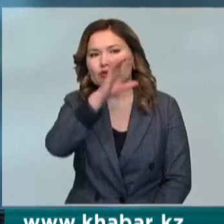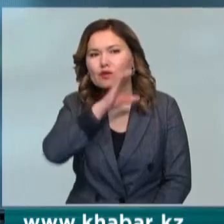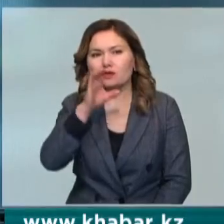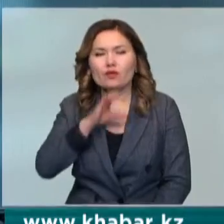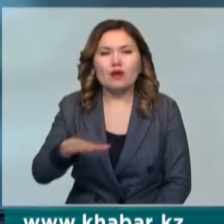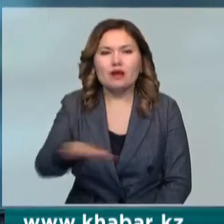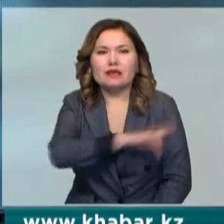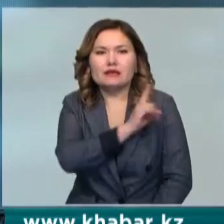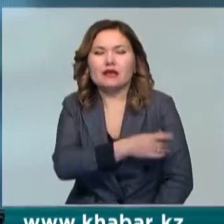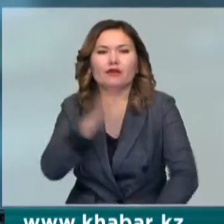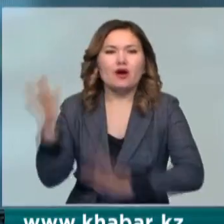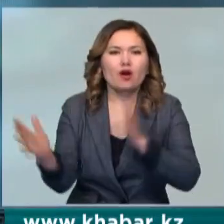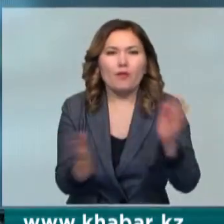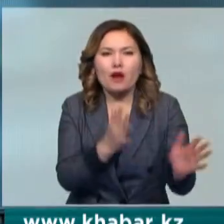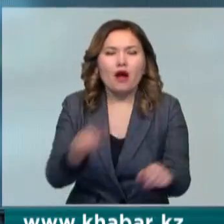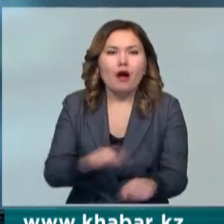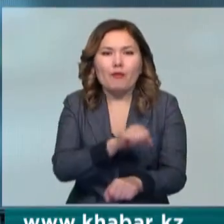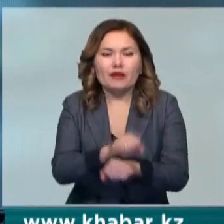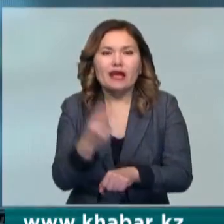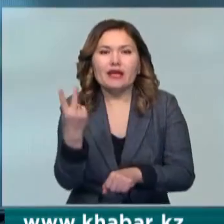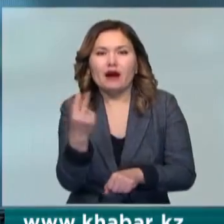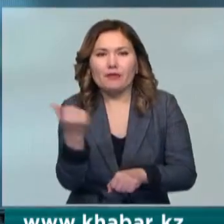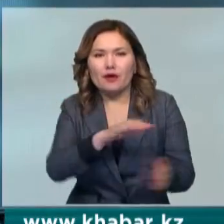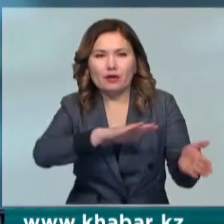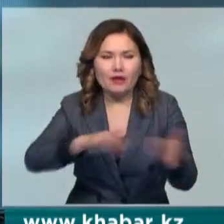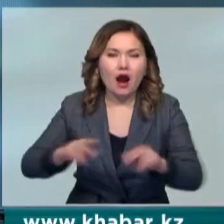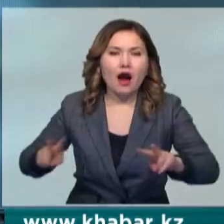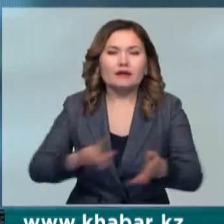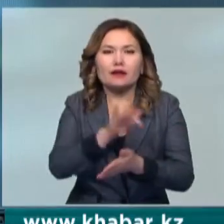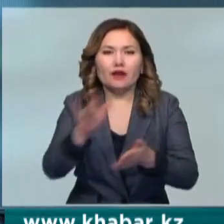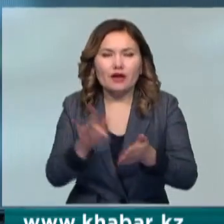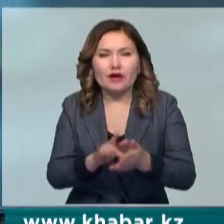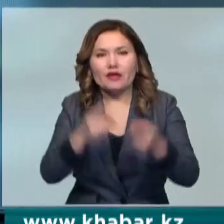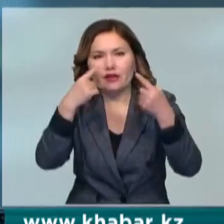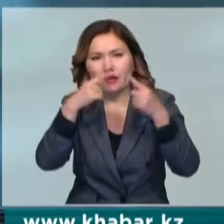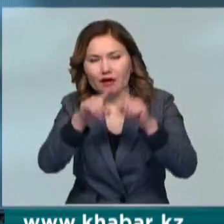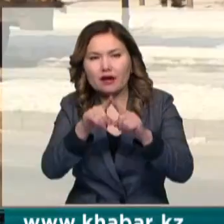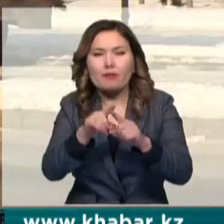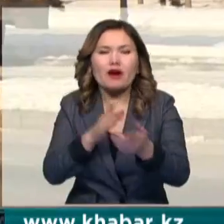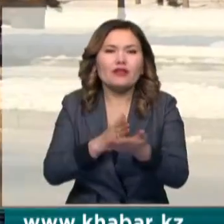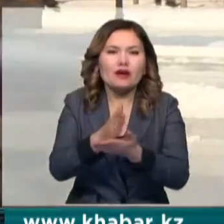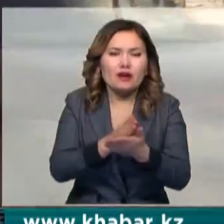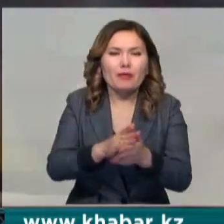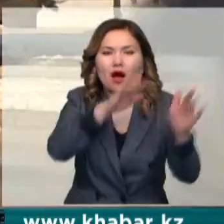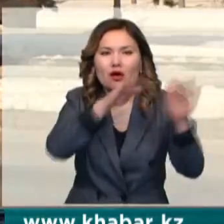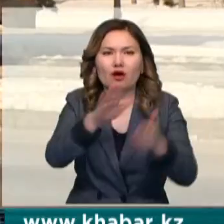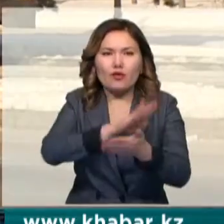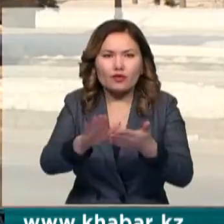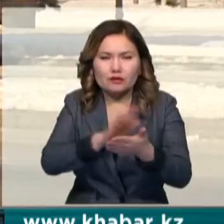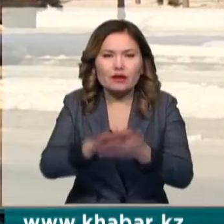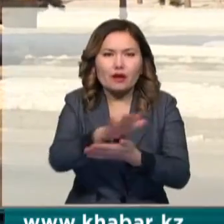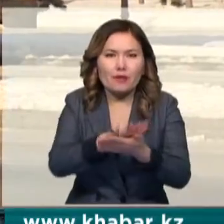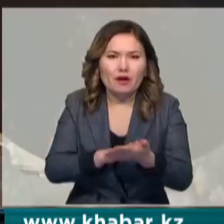Еліміздің солтүстік өңірлеріндегі ақ түтек боранның басылғанына 2 апта болса да, елорданың коммуналдық қызметі оның салдарымен әлі күресіп